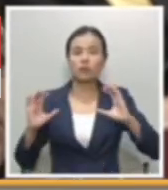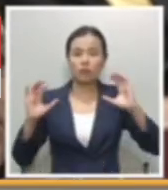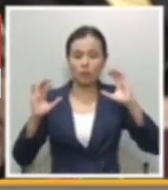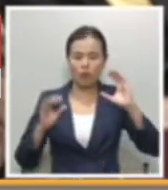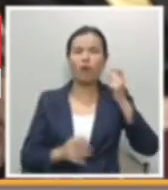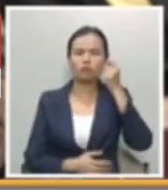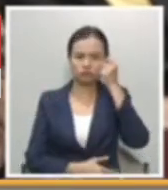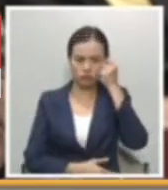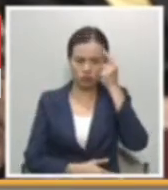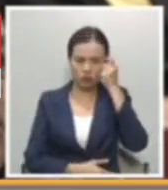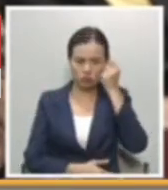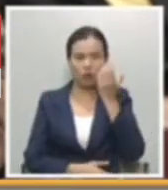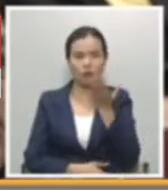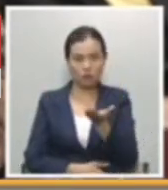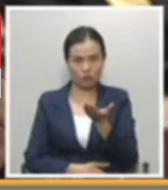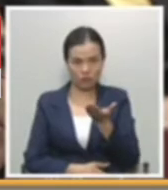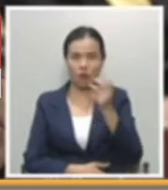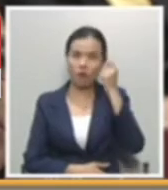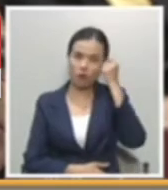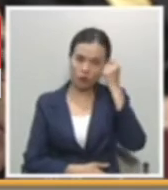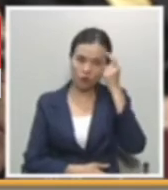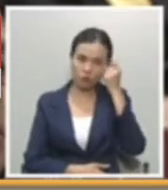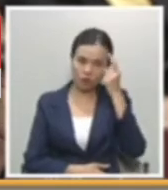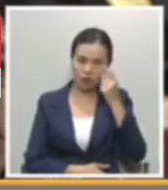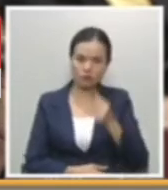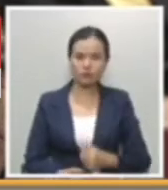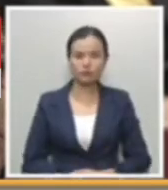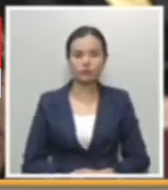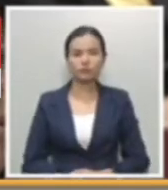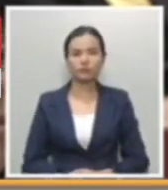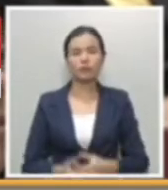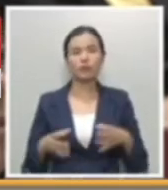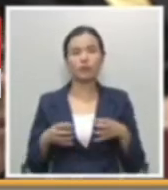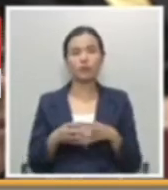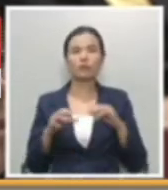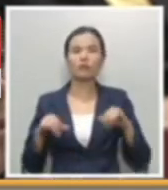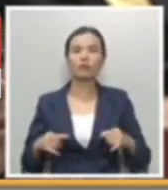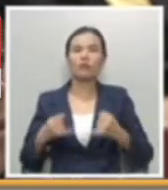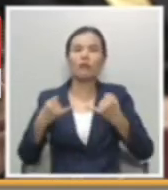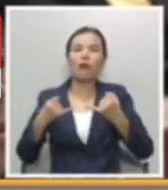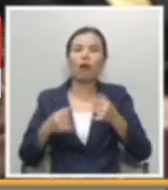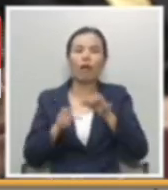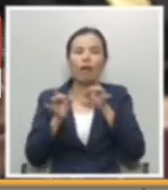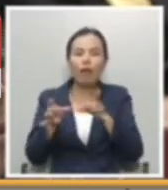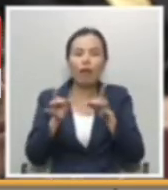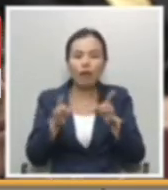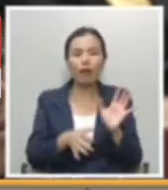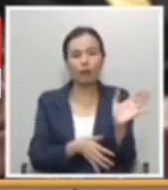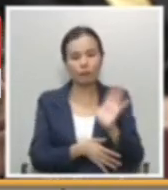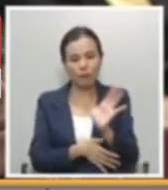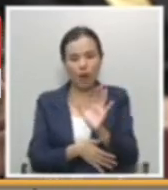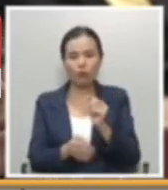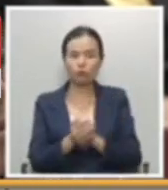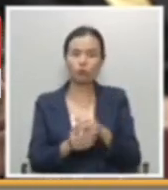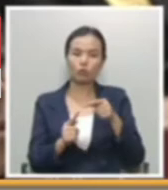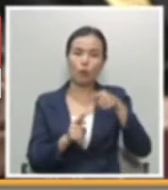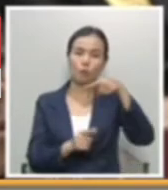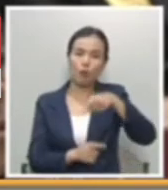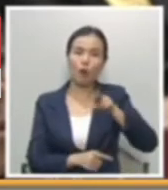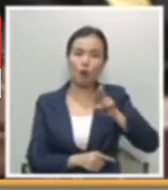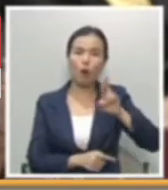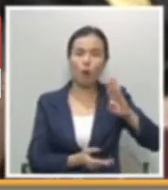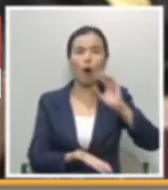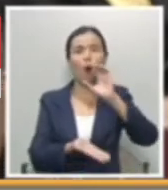ครับว่าอย่าหาว่าฝ่ายค้านตีรวนนะฮะกันแกล้งให้พรบก็ประมาณ